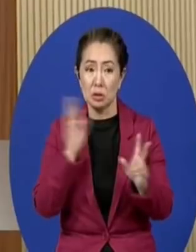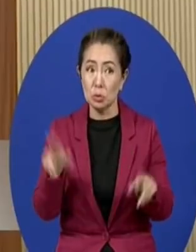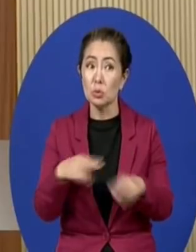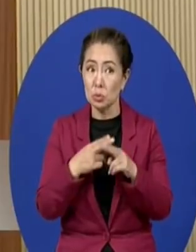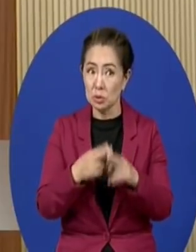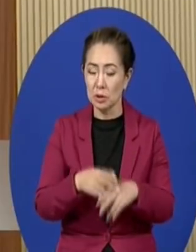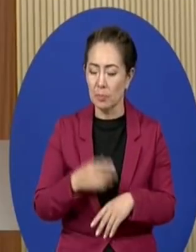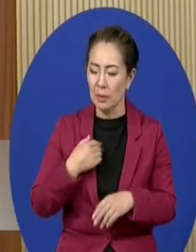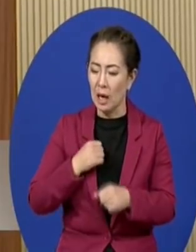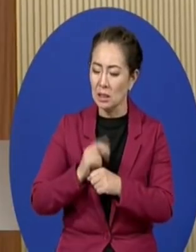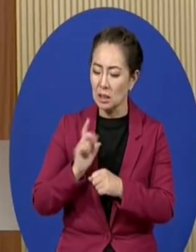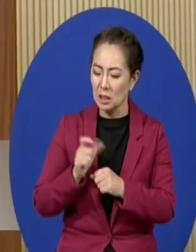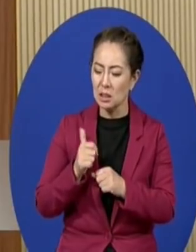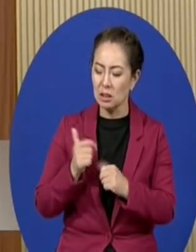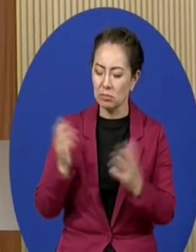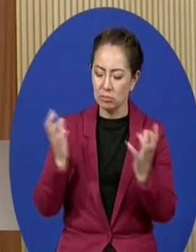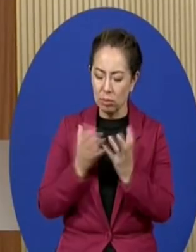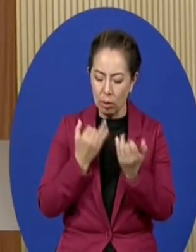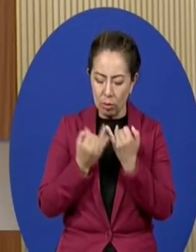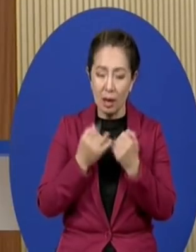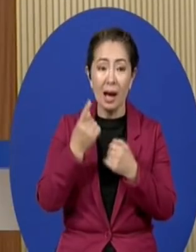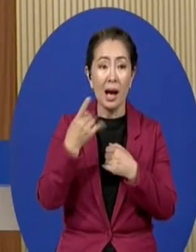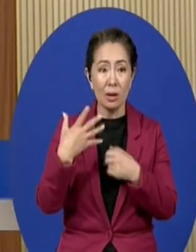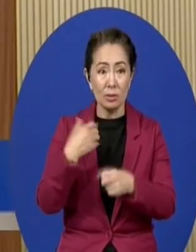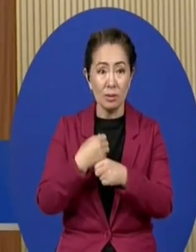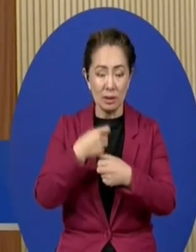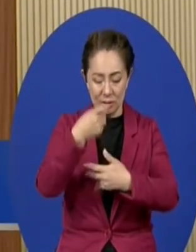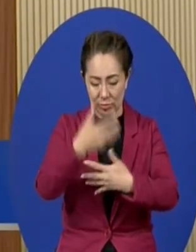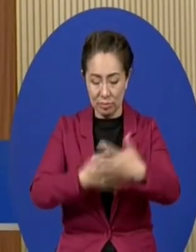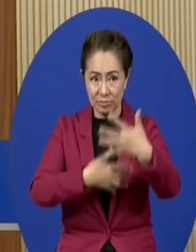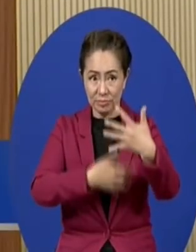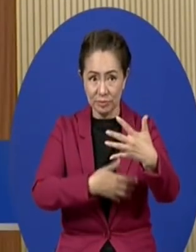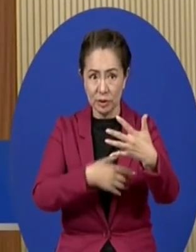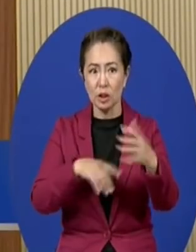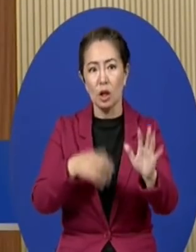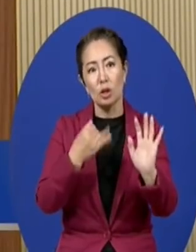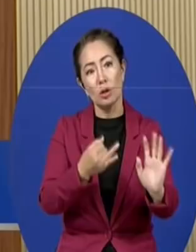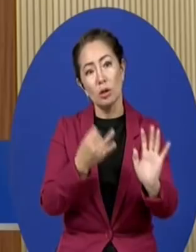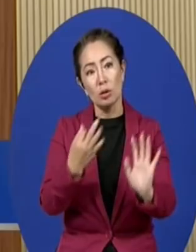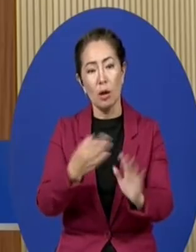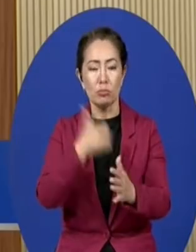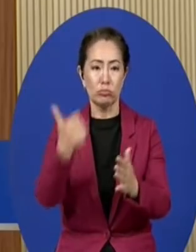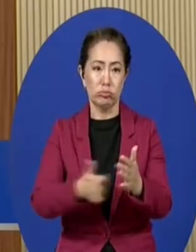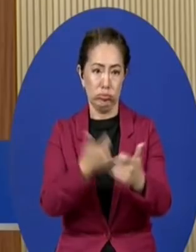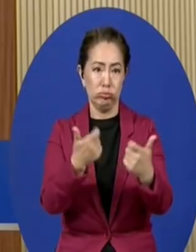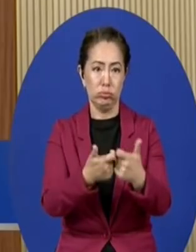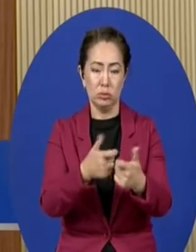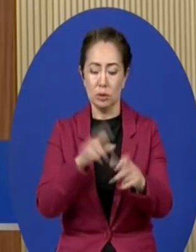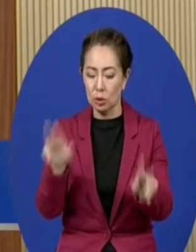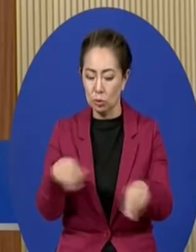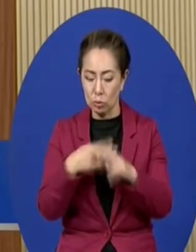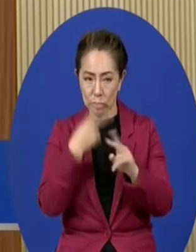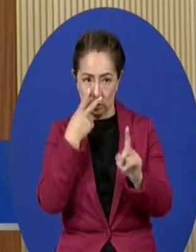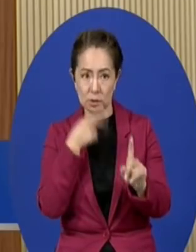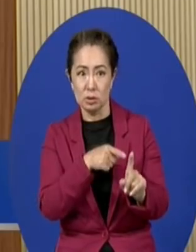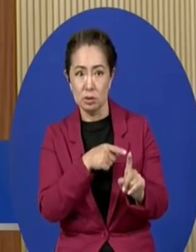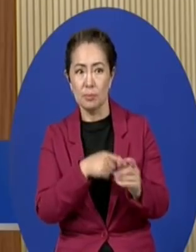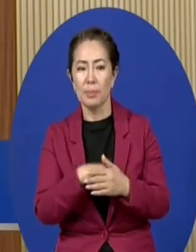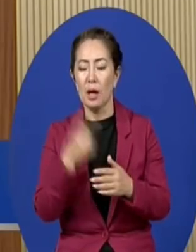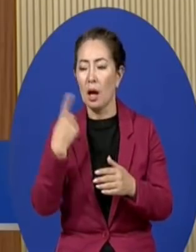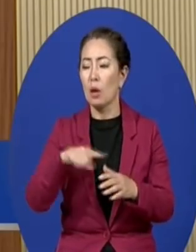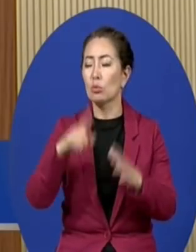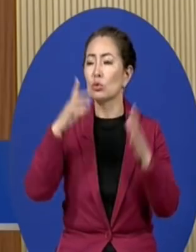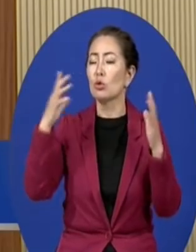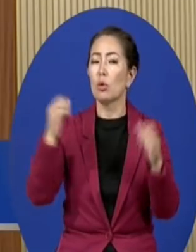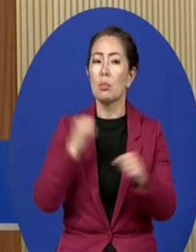Ажлын эсхийн анхны хуралдаанаар батлсан нийт 15 ажил юм бол ер нь 7-8 нь ер нь бүрэн биелсэн гэсэн одоо бид дүгнэлттэй байгаа. Хамгийн том ажил нь